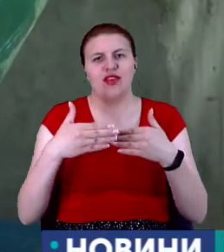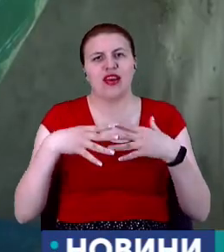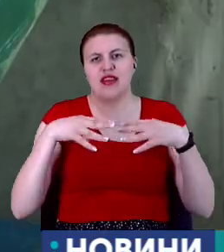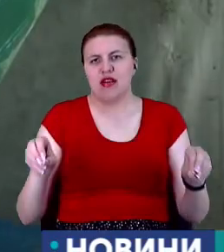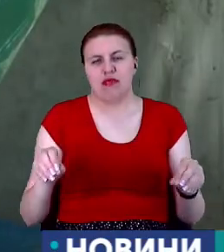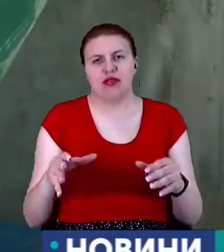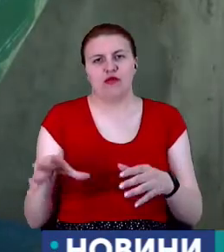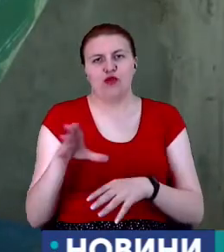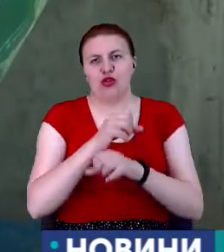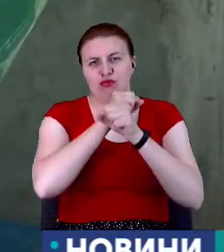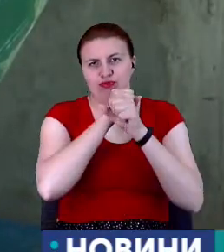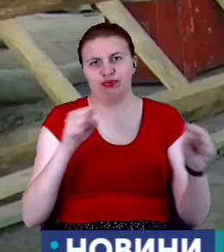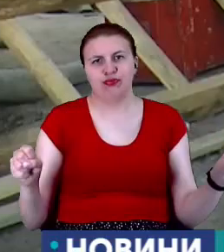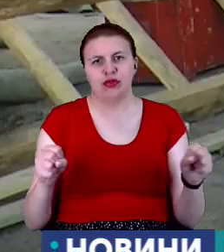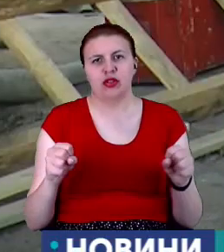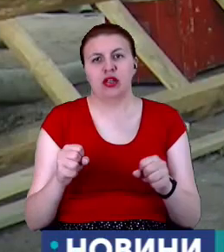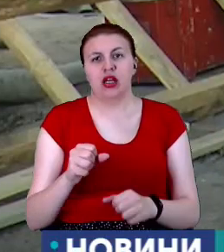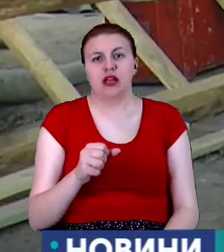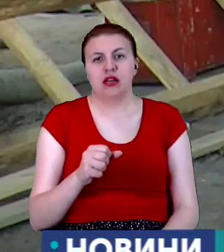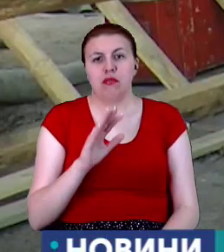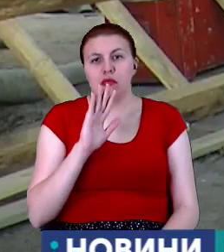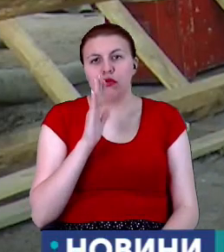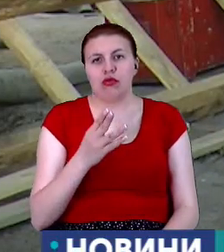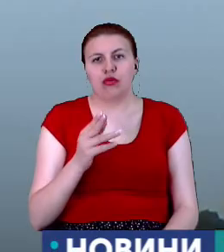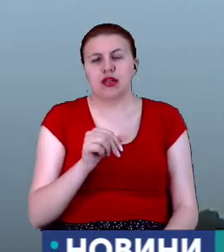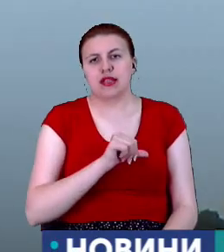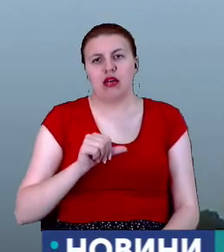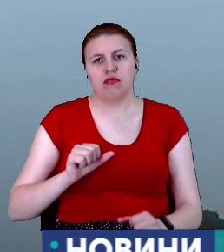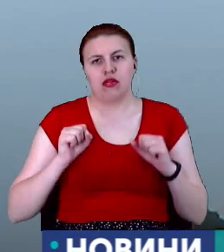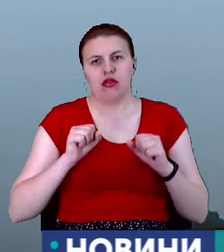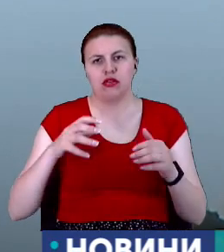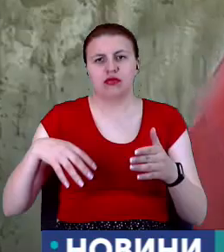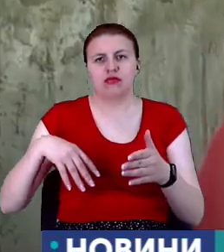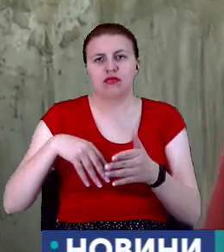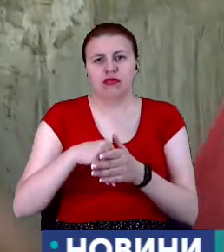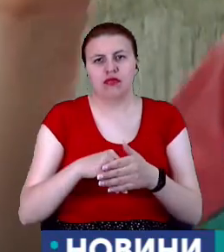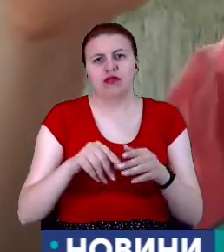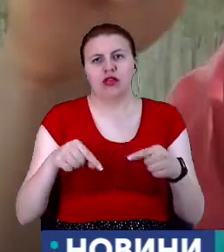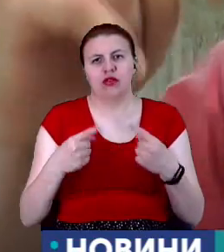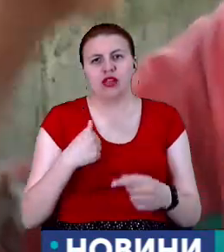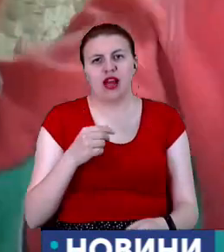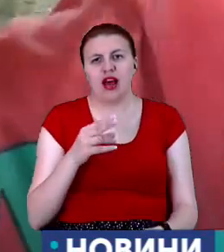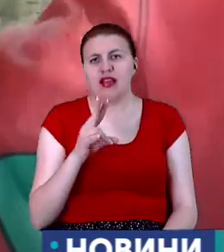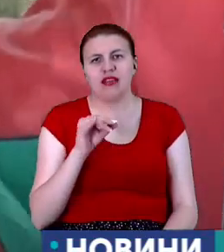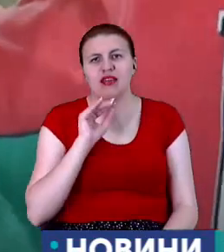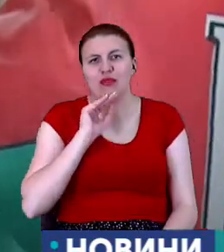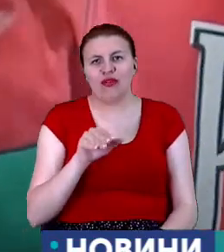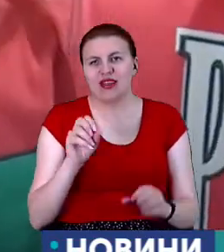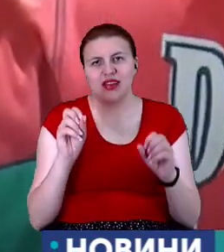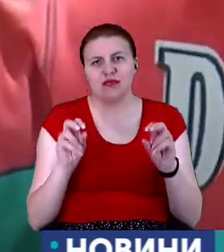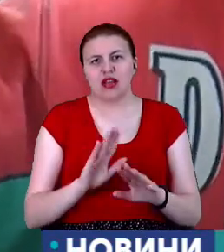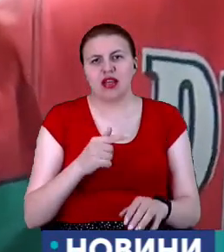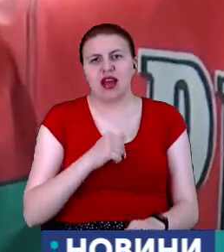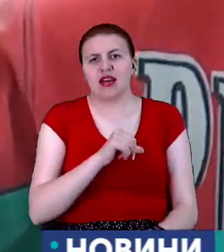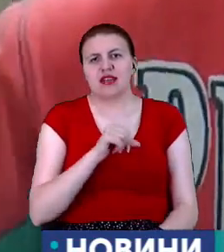5 років будинок відновлював власноруч за свої гроші, лагодив і покрівлю. Я ж не спеціаліст, я там сам